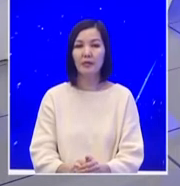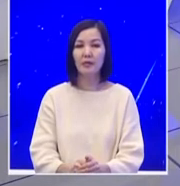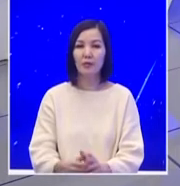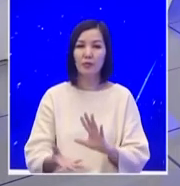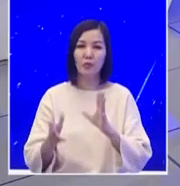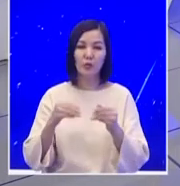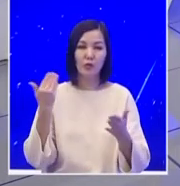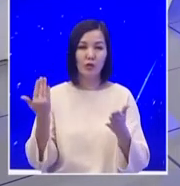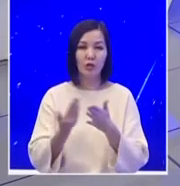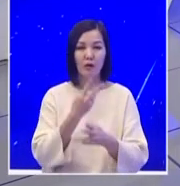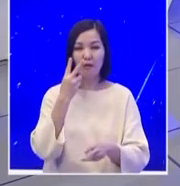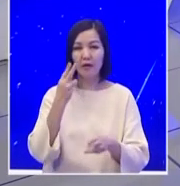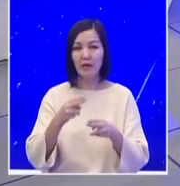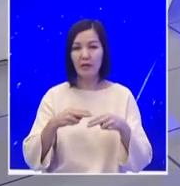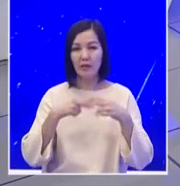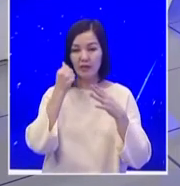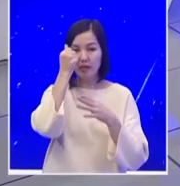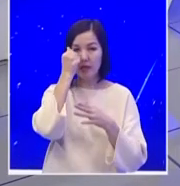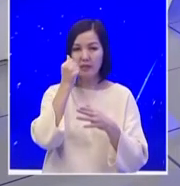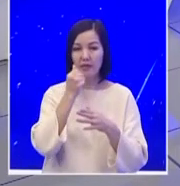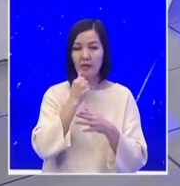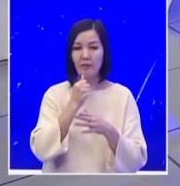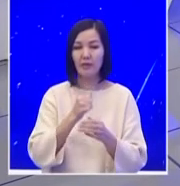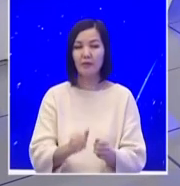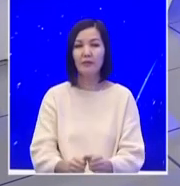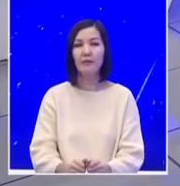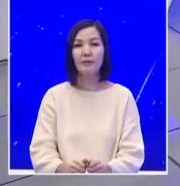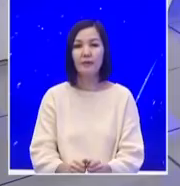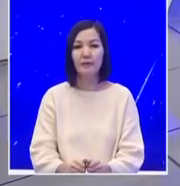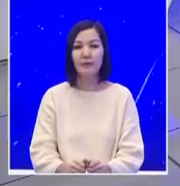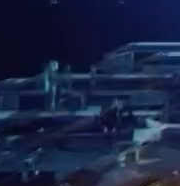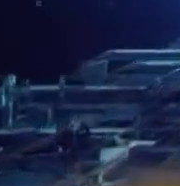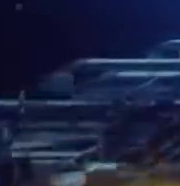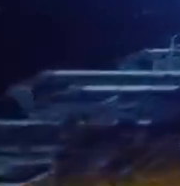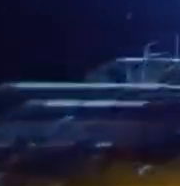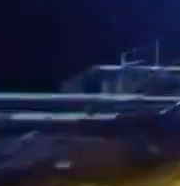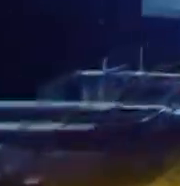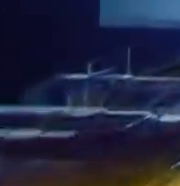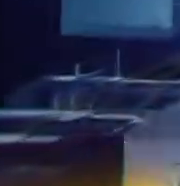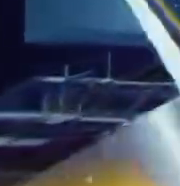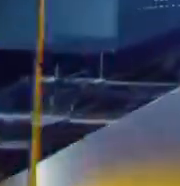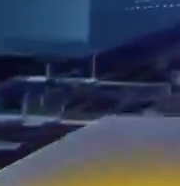Бүгінгі айтар ақпарат осы. Біз өздеріңізбен эфирде қауышамыз. Аман сау болыңыздар.